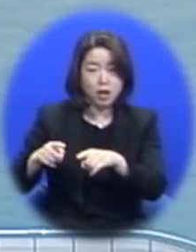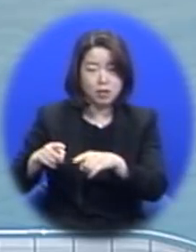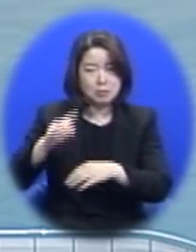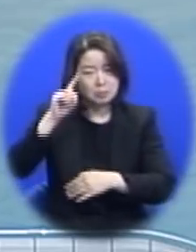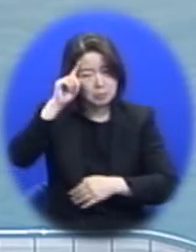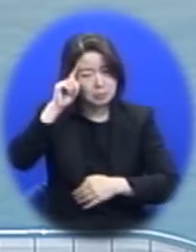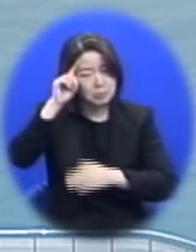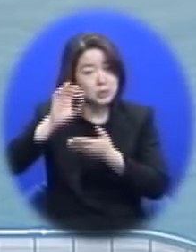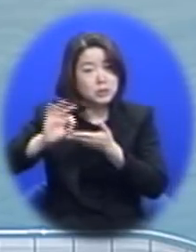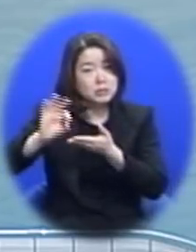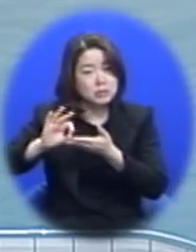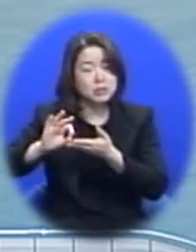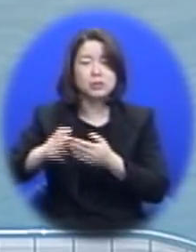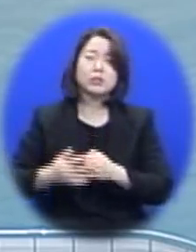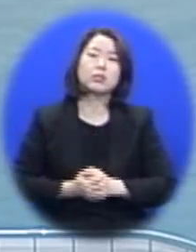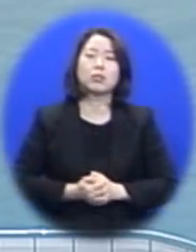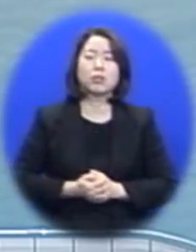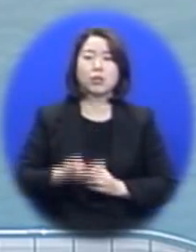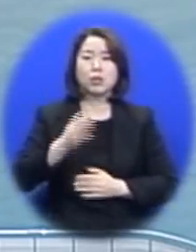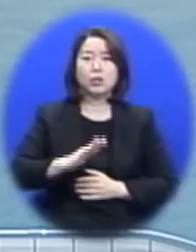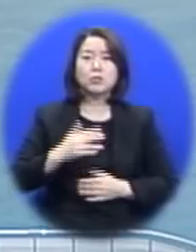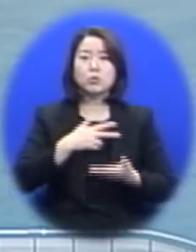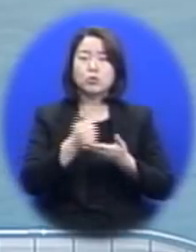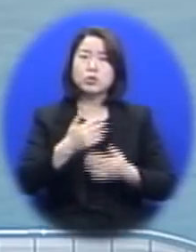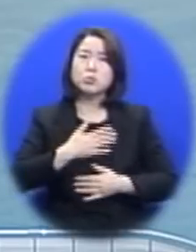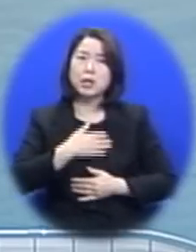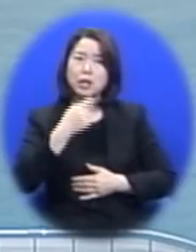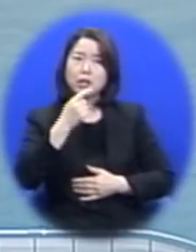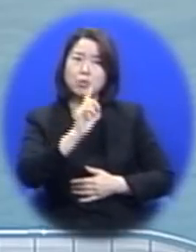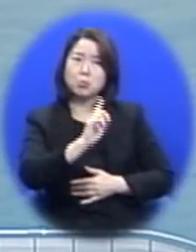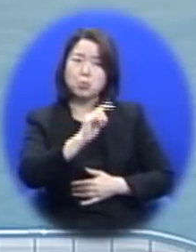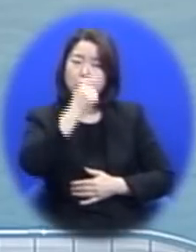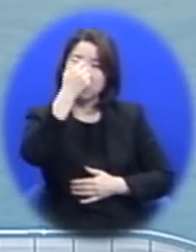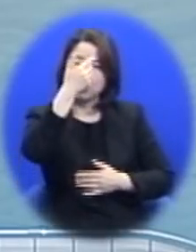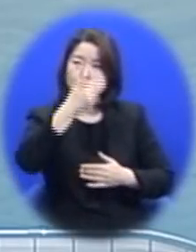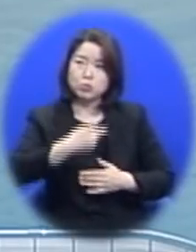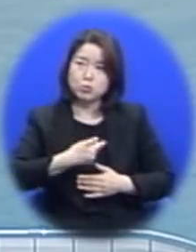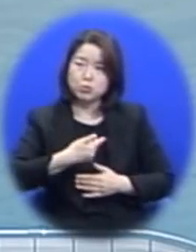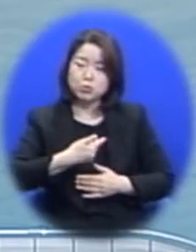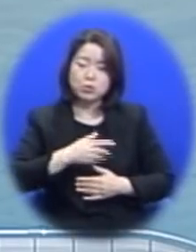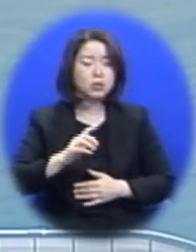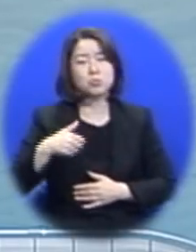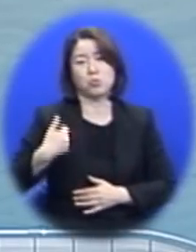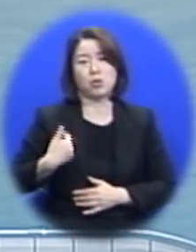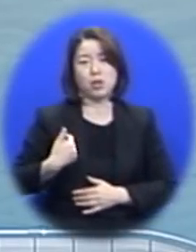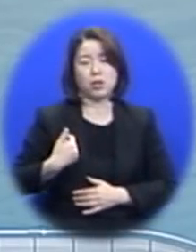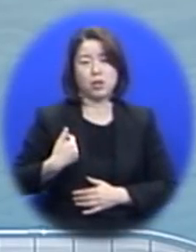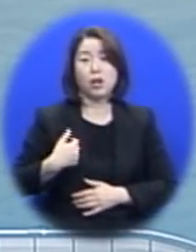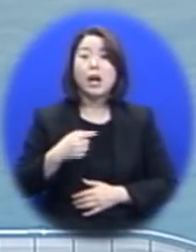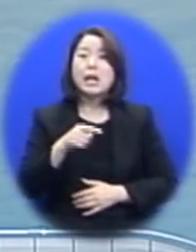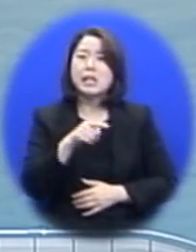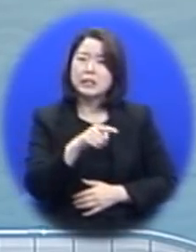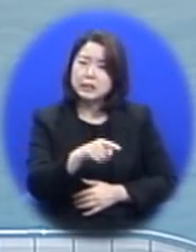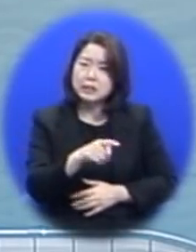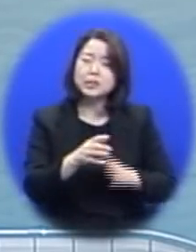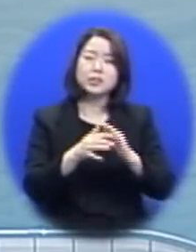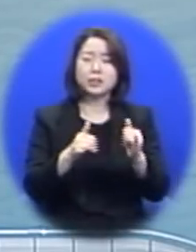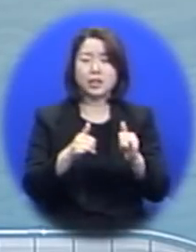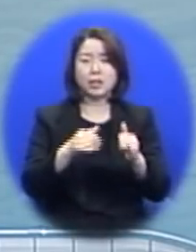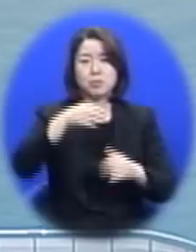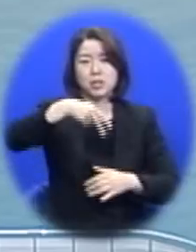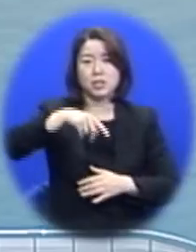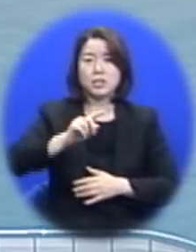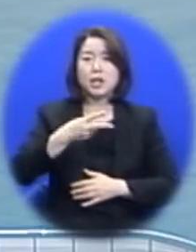쓰여요. 주님이 나에게 뭐라고 하시는지 모르겠어요. 그 사람이 바로 사대교회